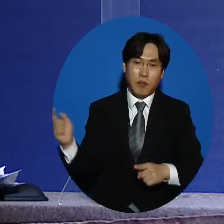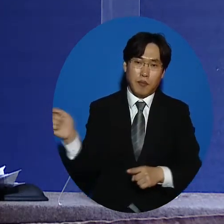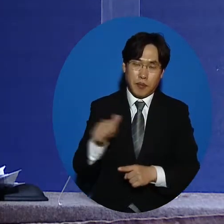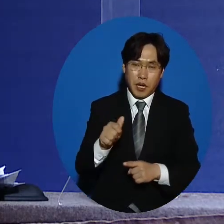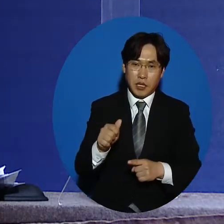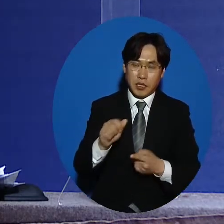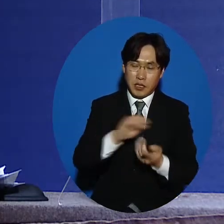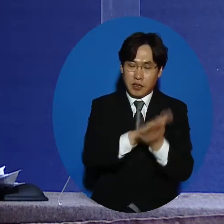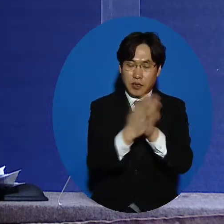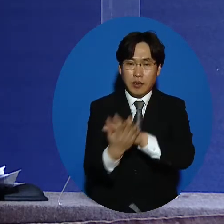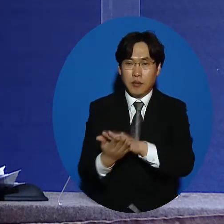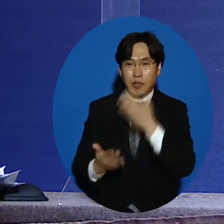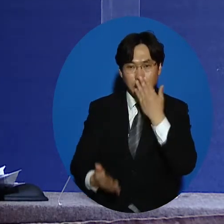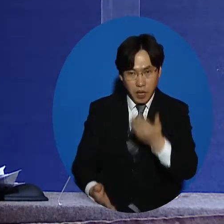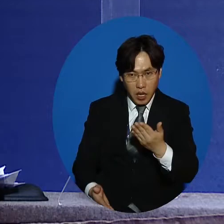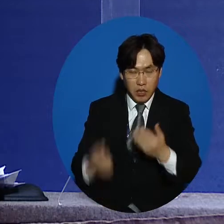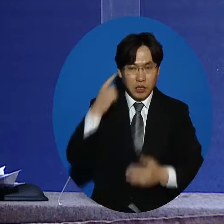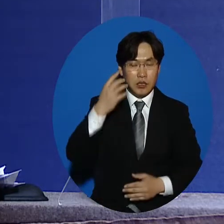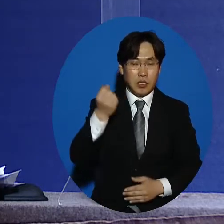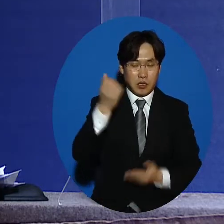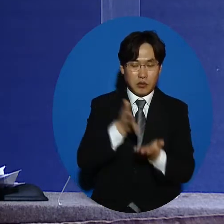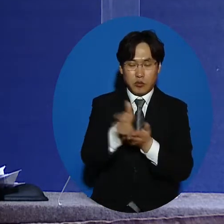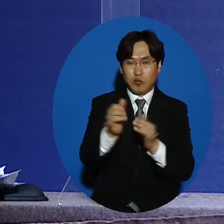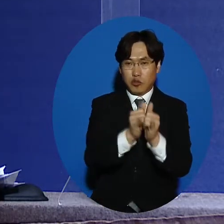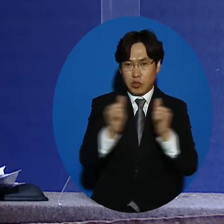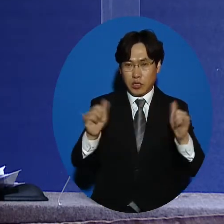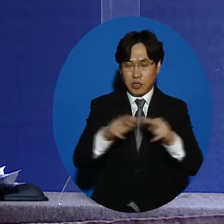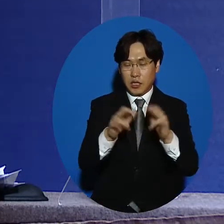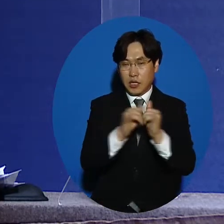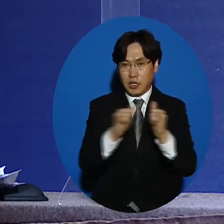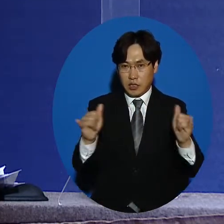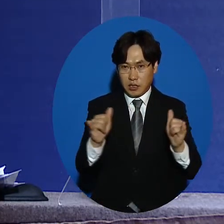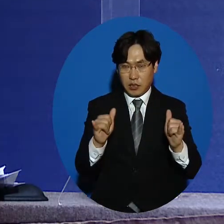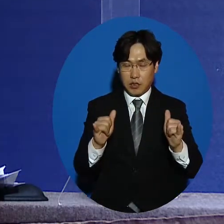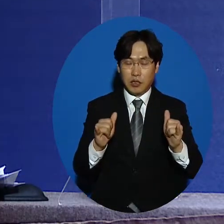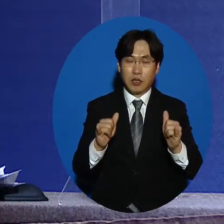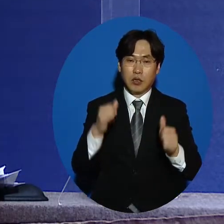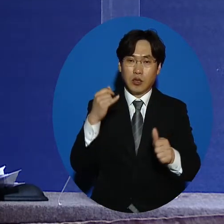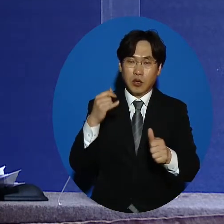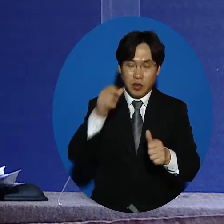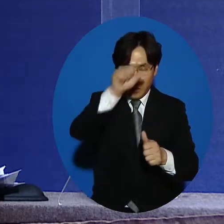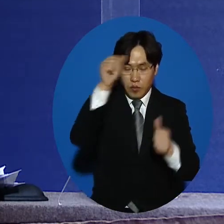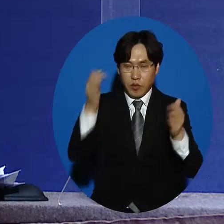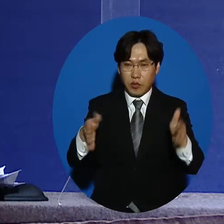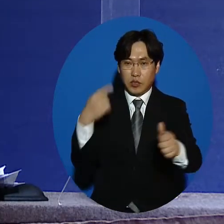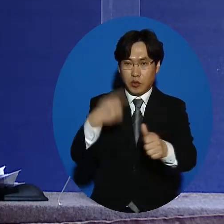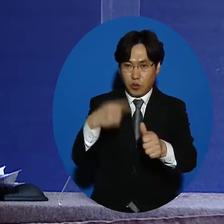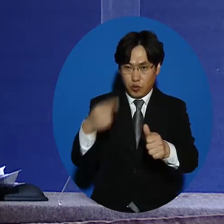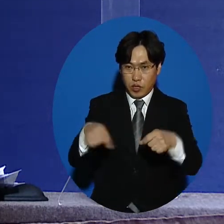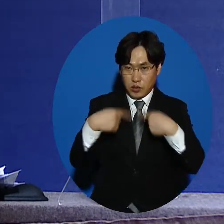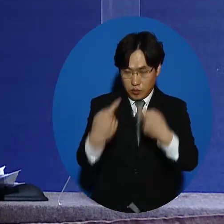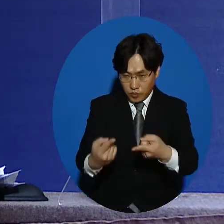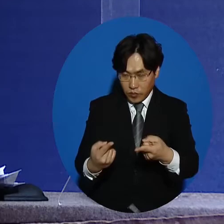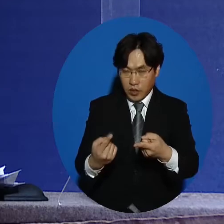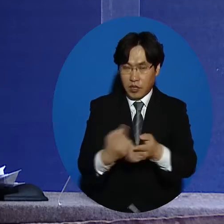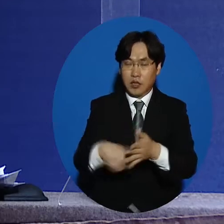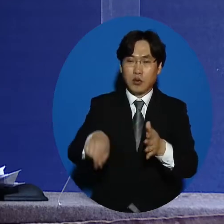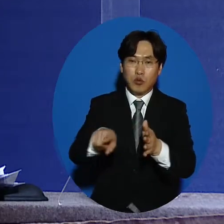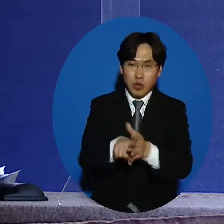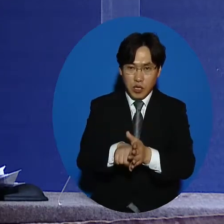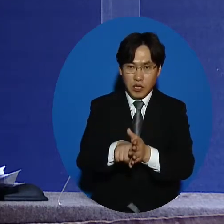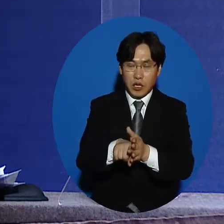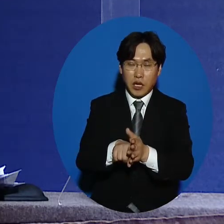어떤 그 전문가가 장애인 그 평생 교육에 동참할 수 있는